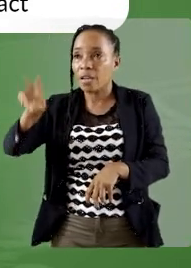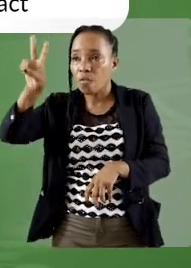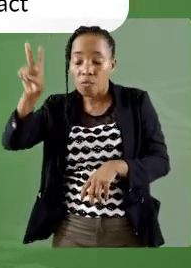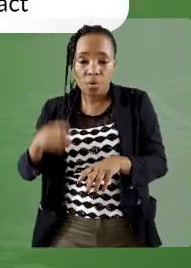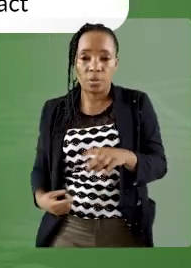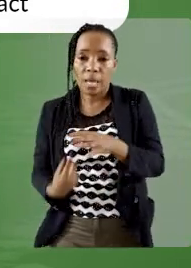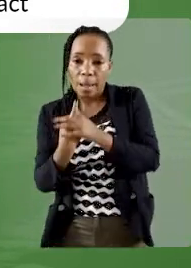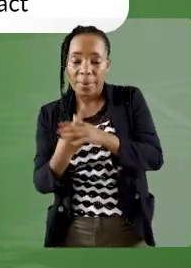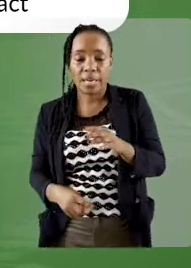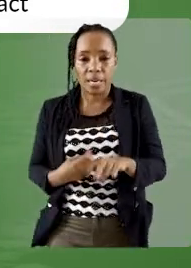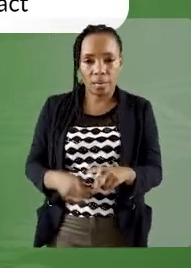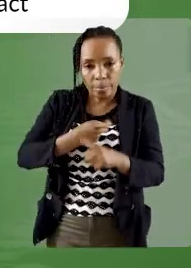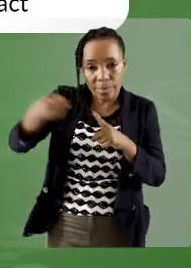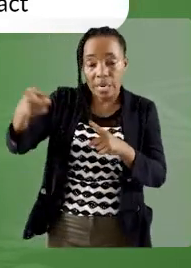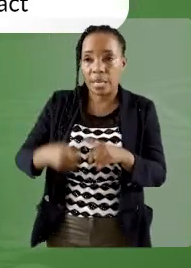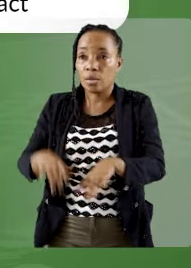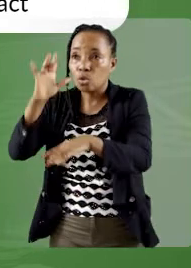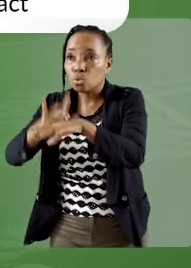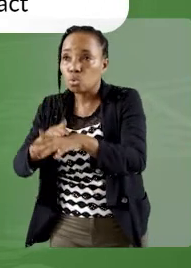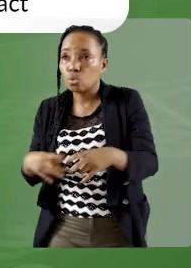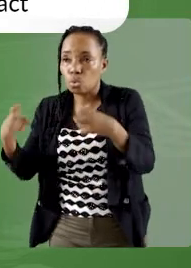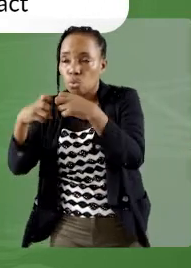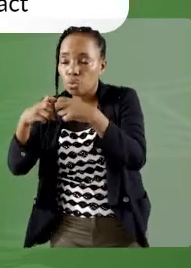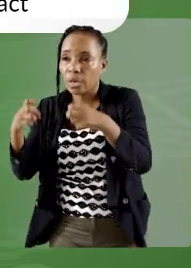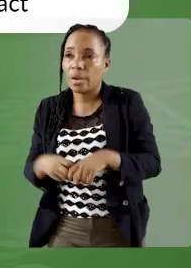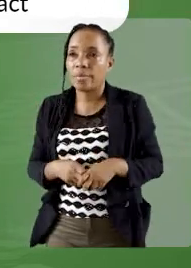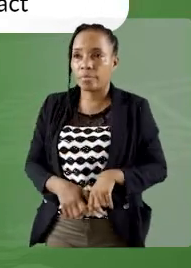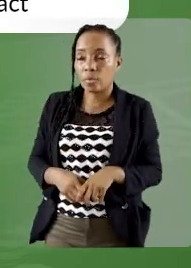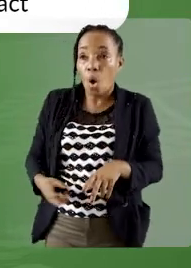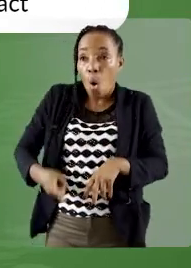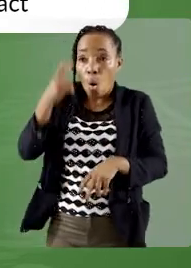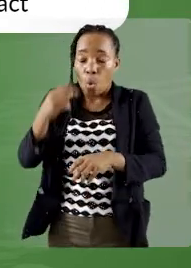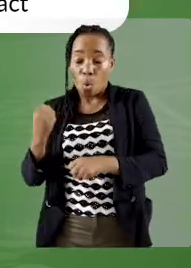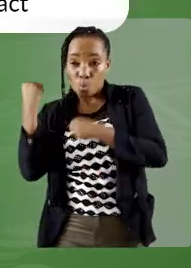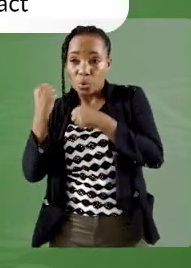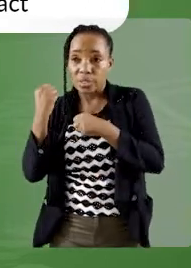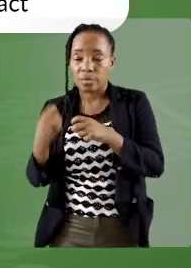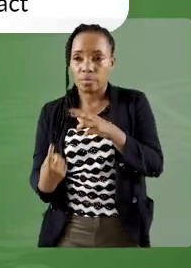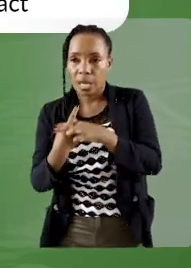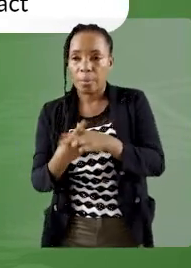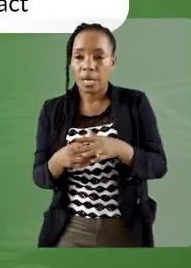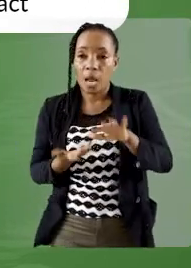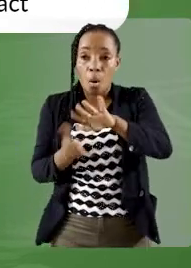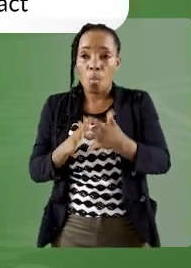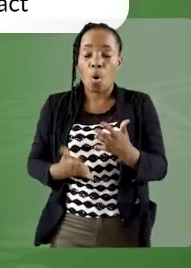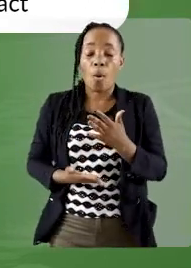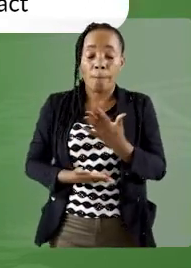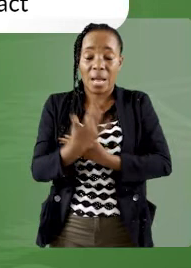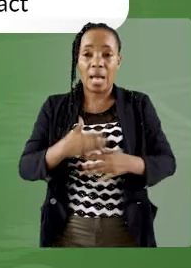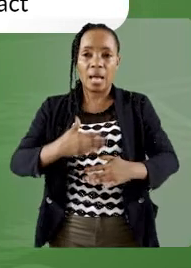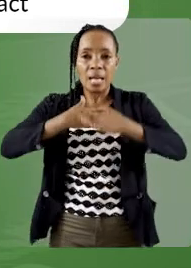lésions. Au contact du courant haute tension, cela provoque la mort par